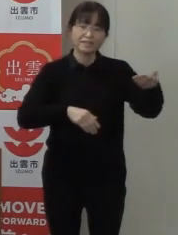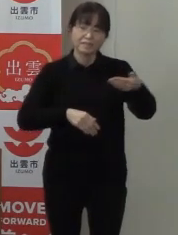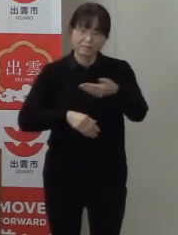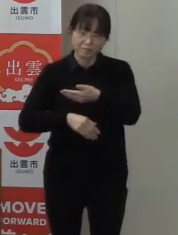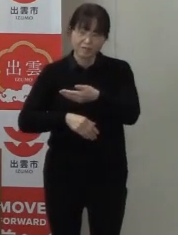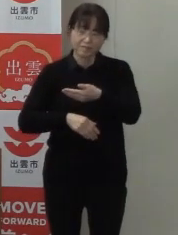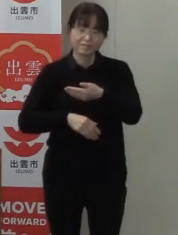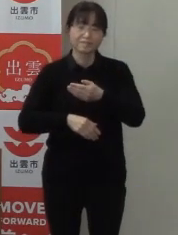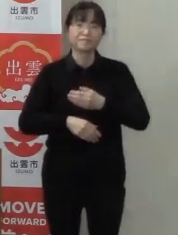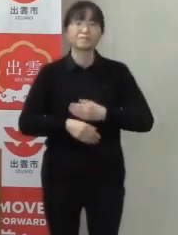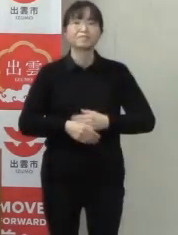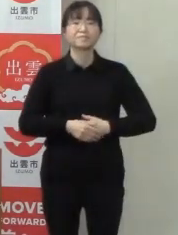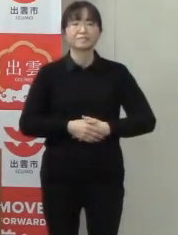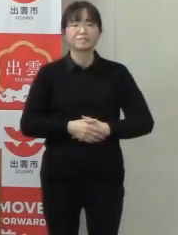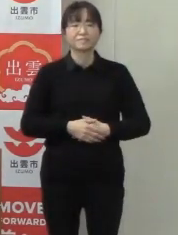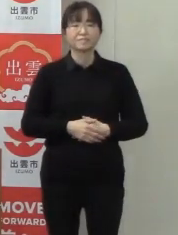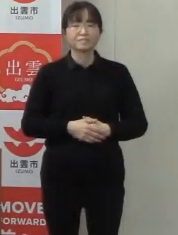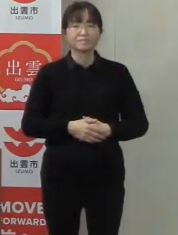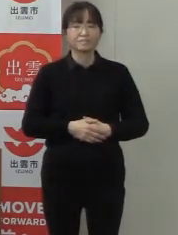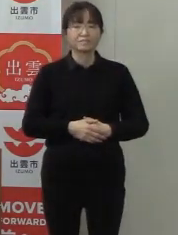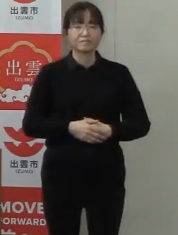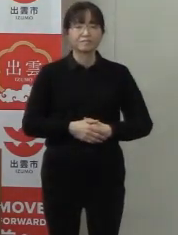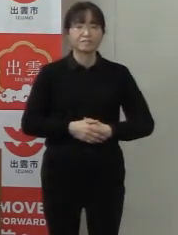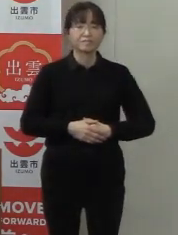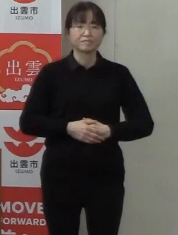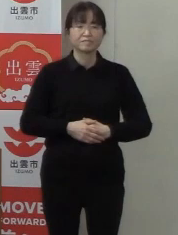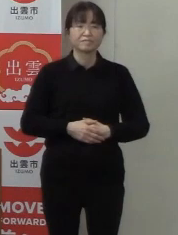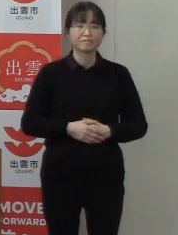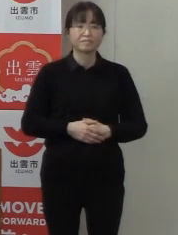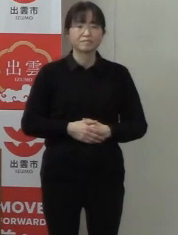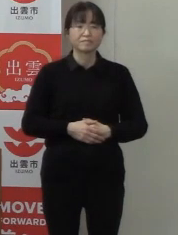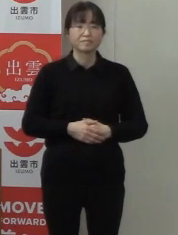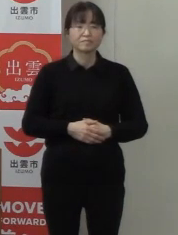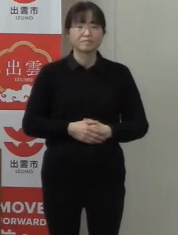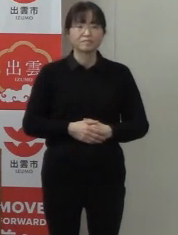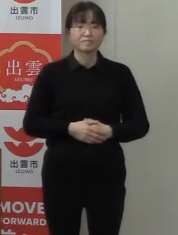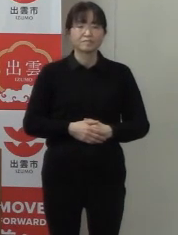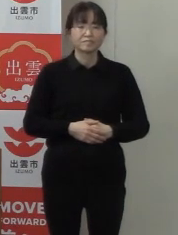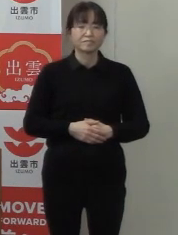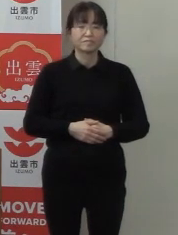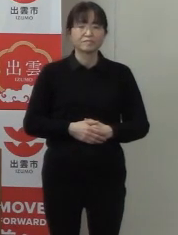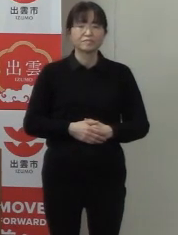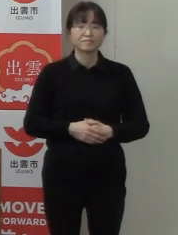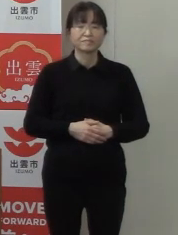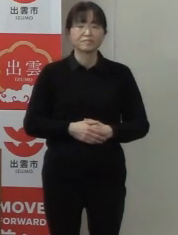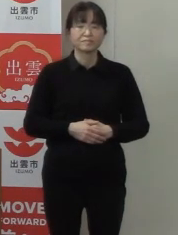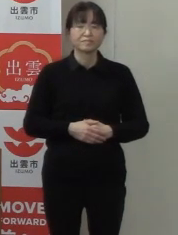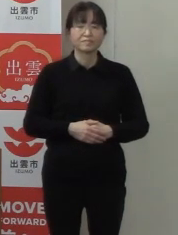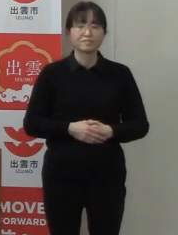ありましたらお伺いいたします。がいかがでしょう